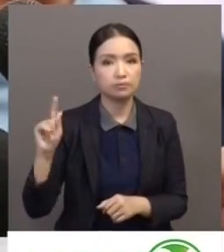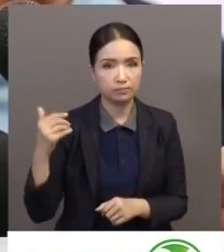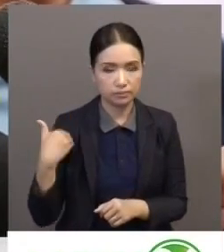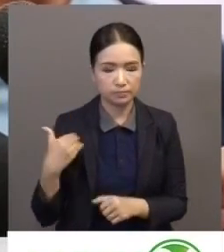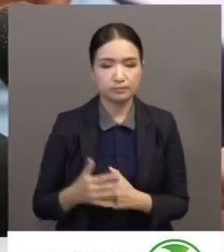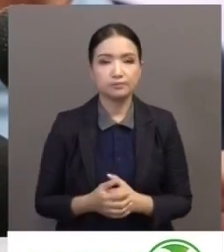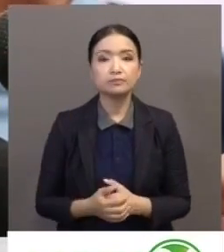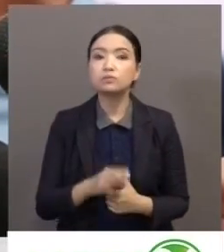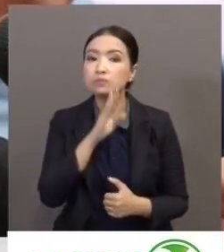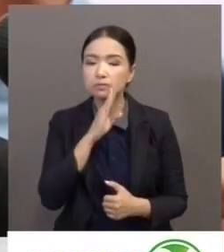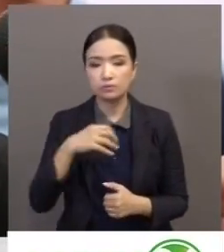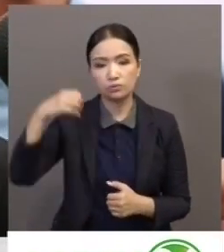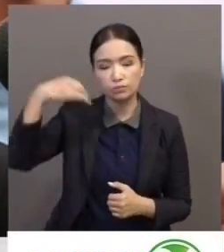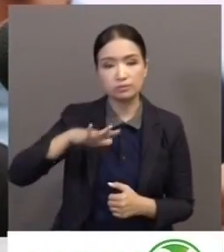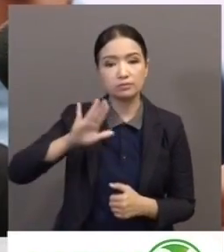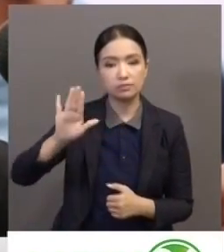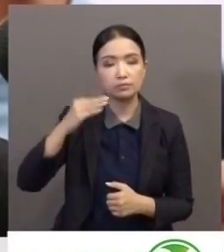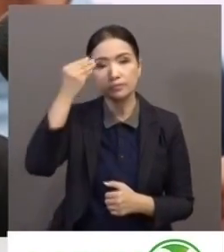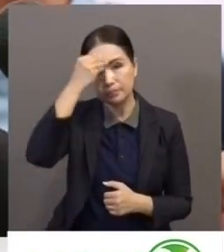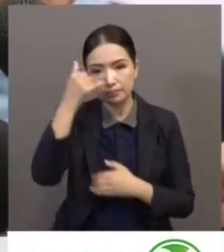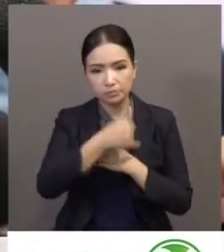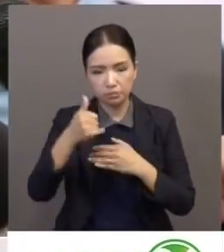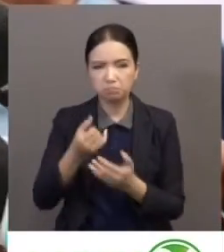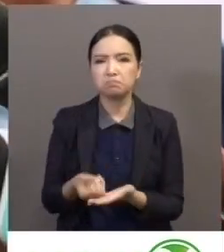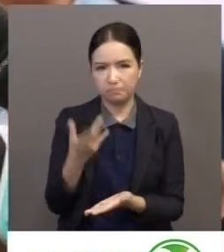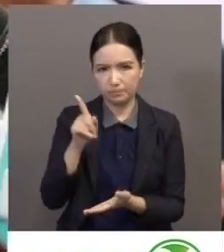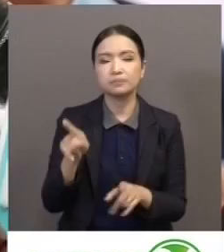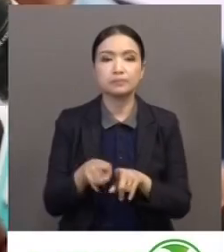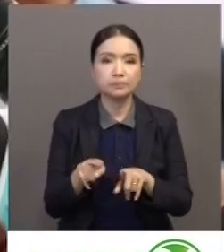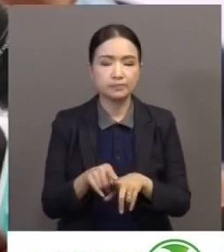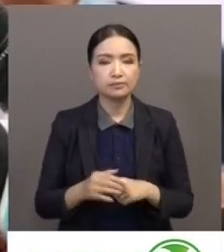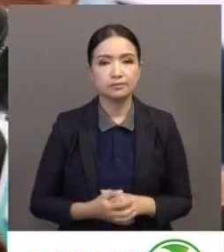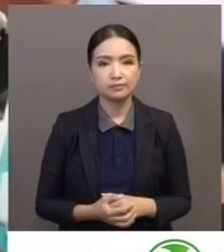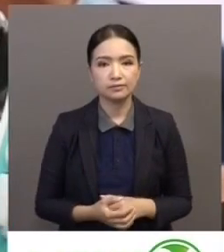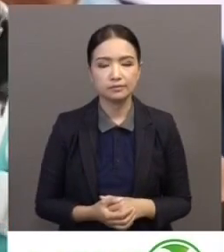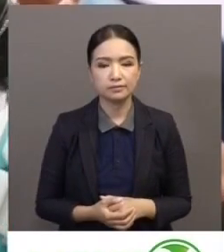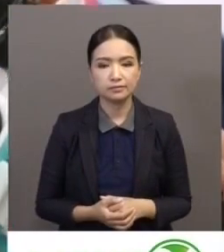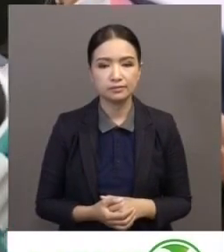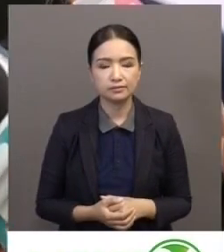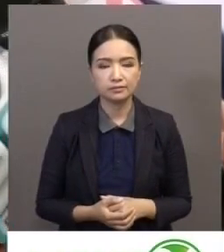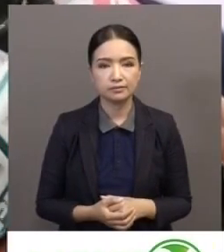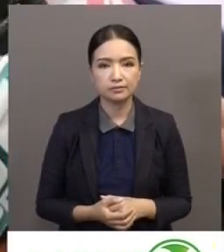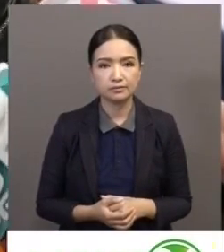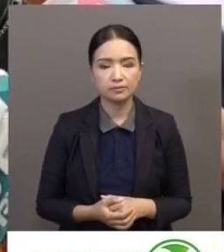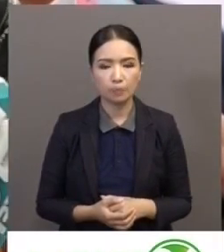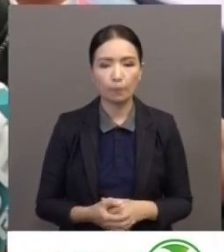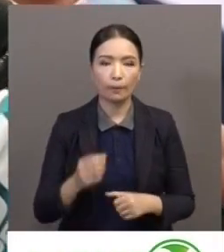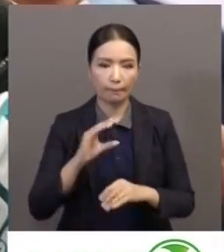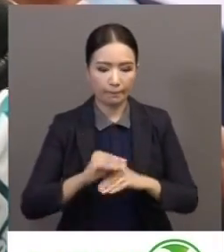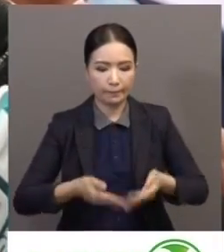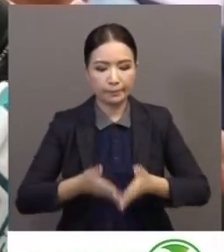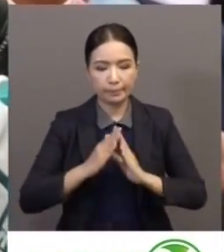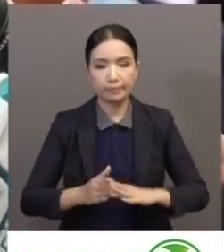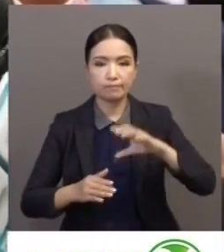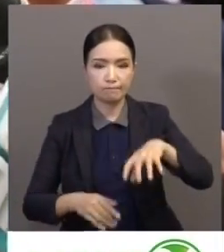าค่าไฟในประเทศญี่ปุ่นนี่ก็ค่อนข้างสูงพอสมควรนะครับแล้วก็การสร้างโรงไฟฟ้าให